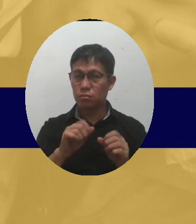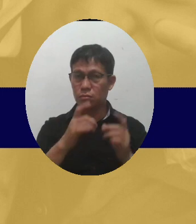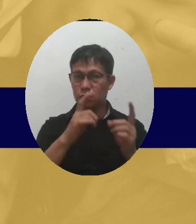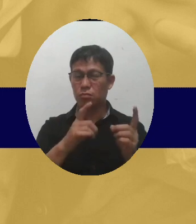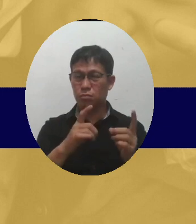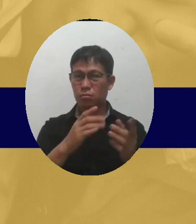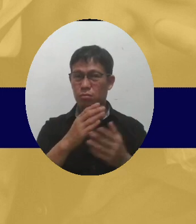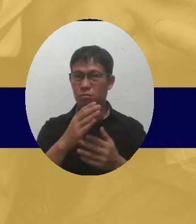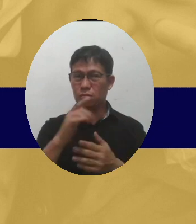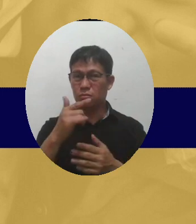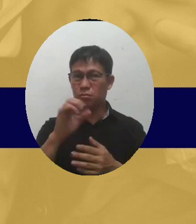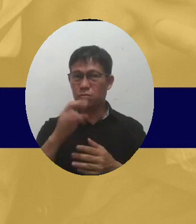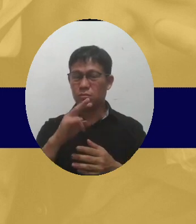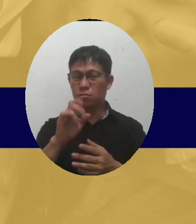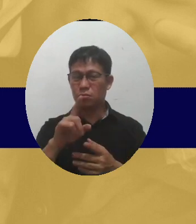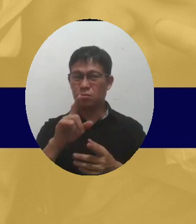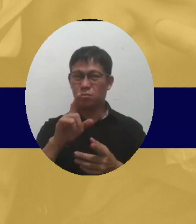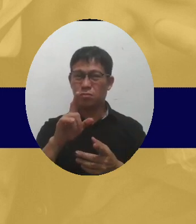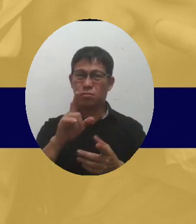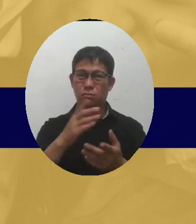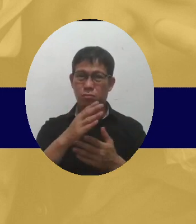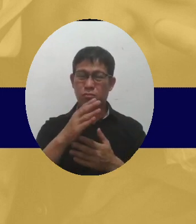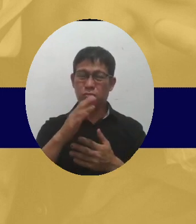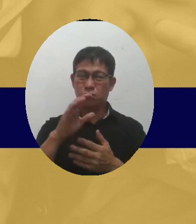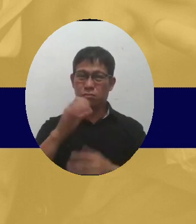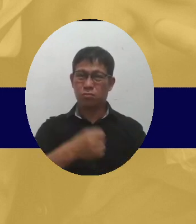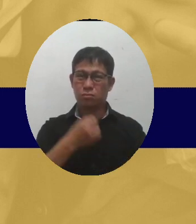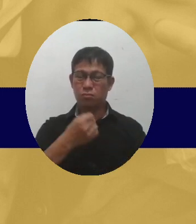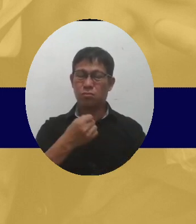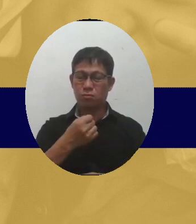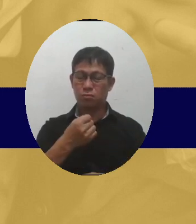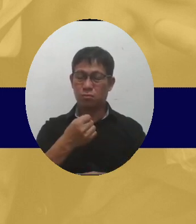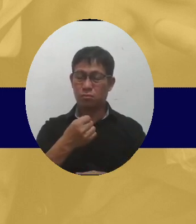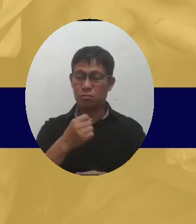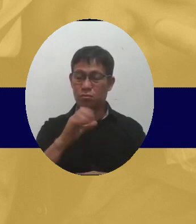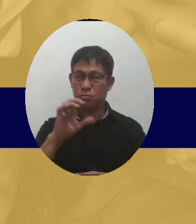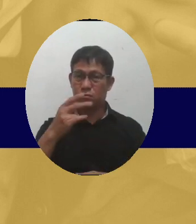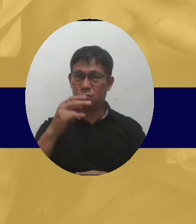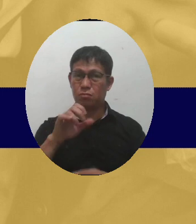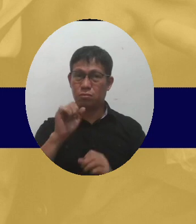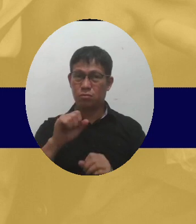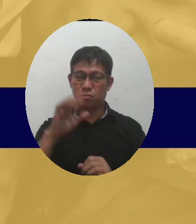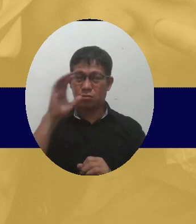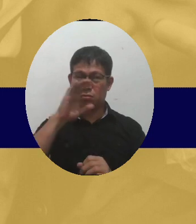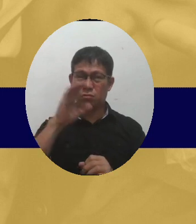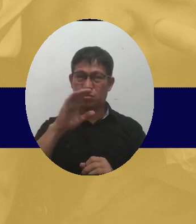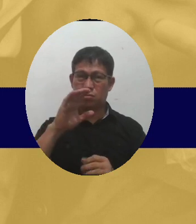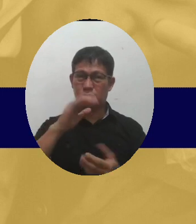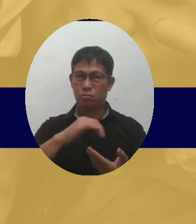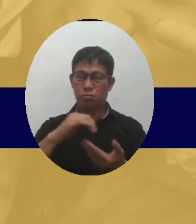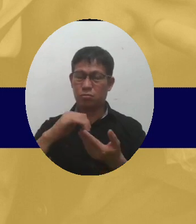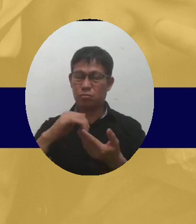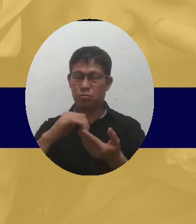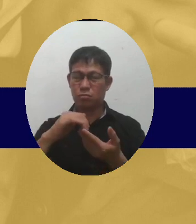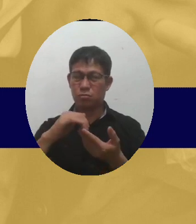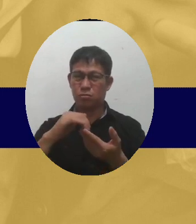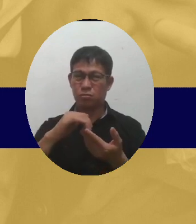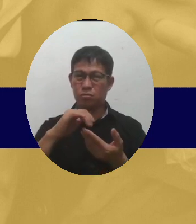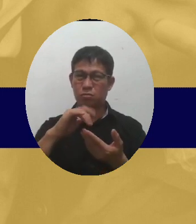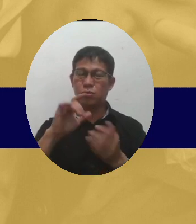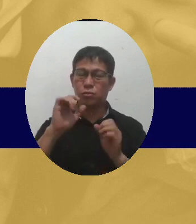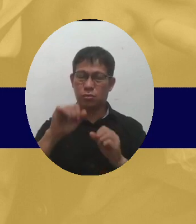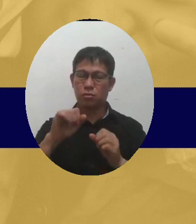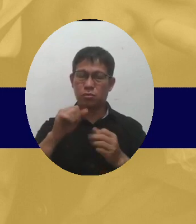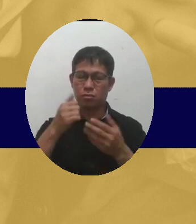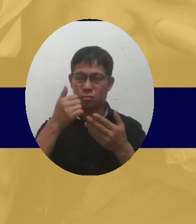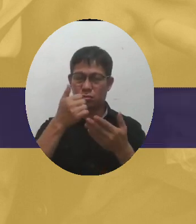ng GCash o sa pamamagitan ng Shopee. Sa Shopee, isearch lamang ang Kapwa Ko Mahal Ko para makapag-donate